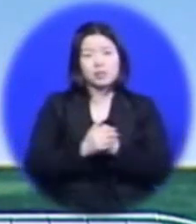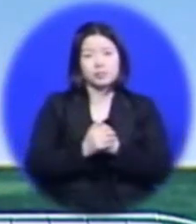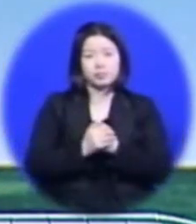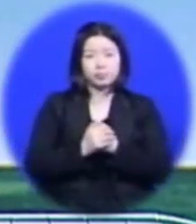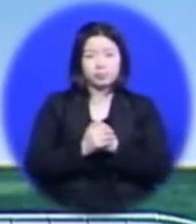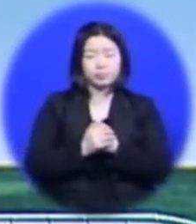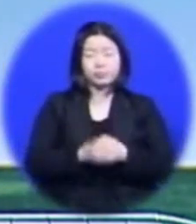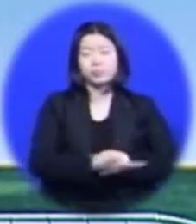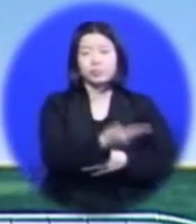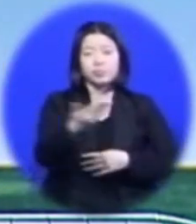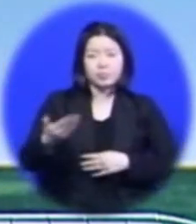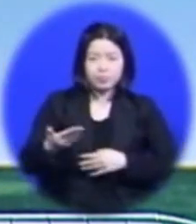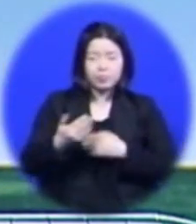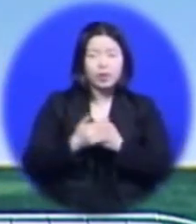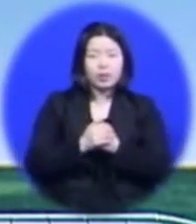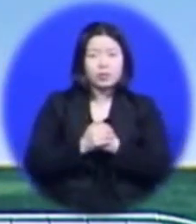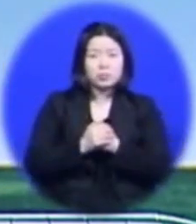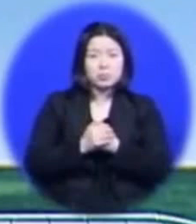여러분,